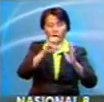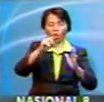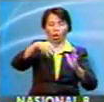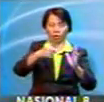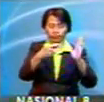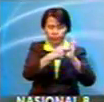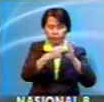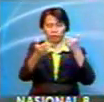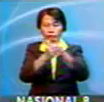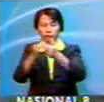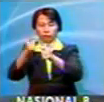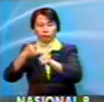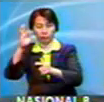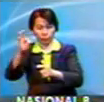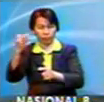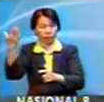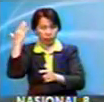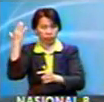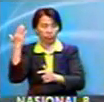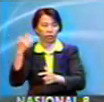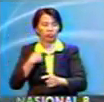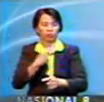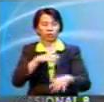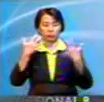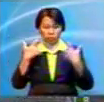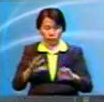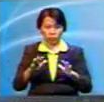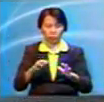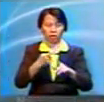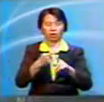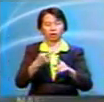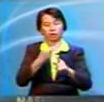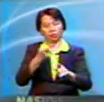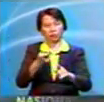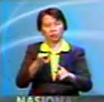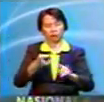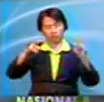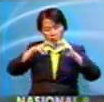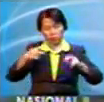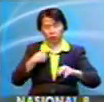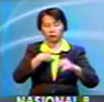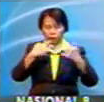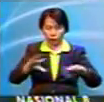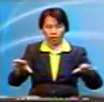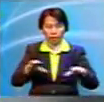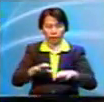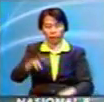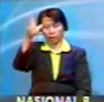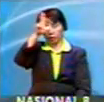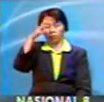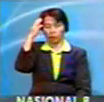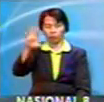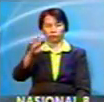bulan September tahun lepas, kita telah dari segi perangkaan kajian yang kita telah buat, kerajaan telah